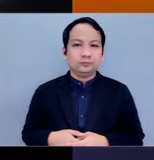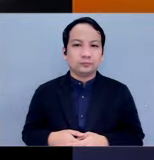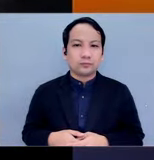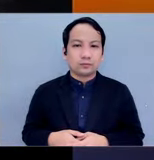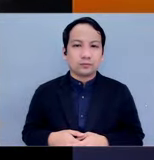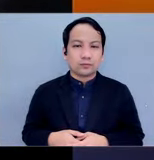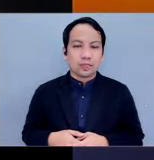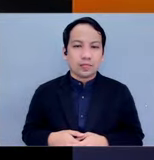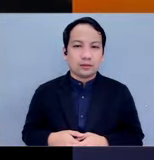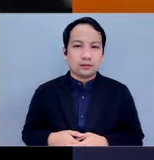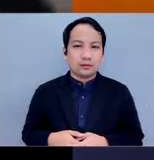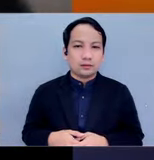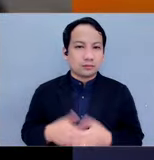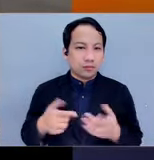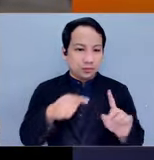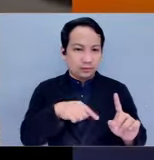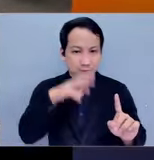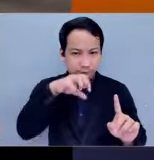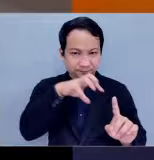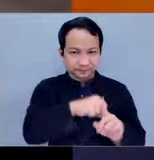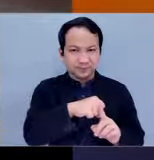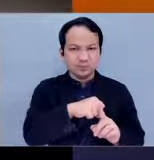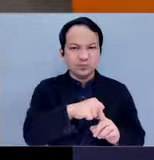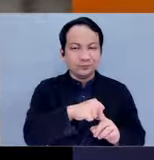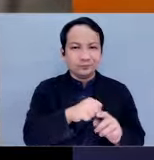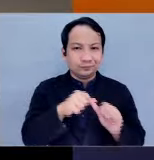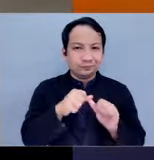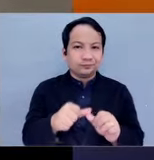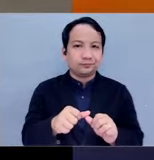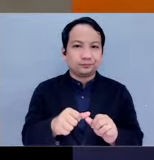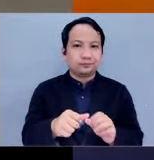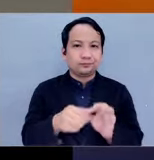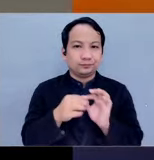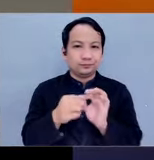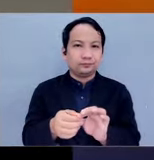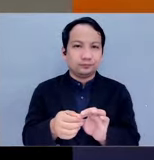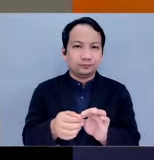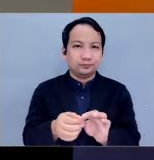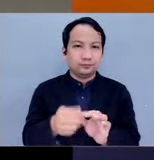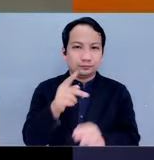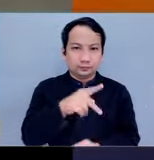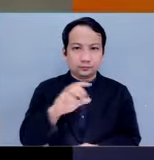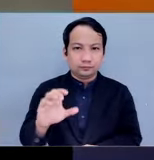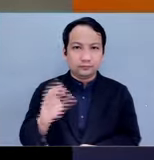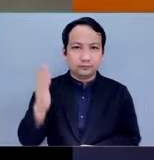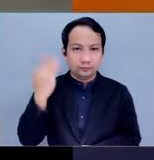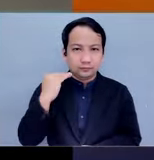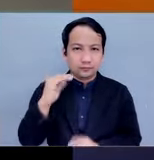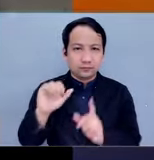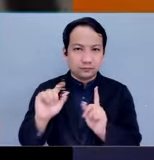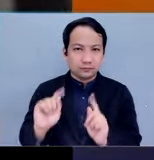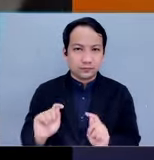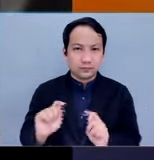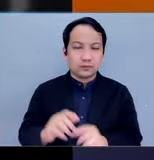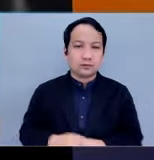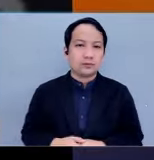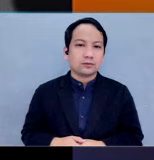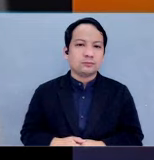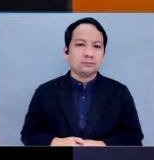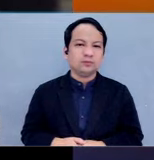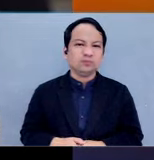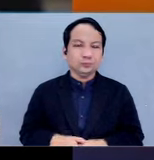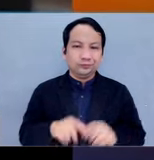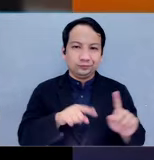Wala nang nagawa ang lalaking yan na ma-corner ng mga pulis Pasay sa Makapagal Boulevard nitong Sabado. Hinuli ang sospek